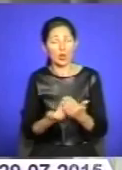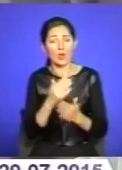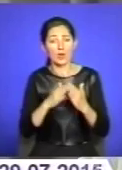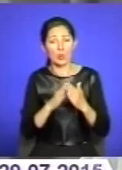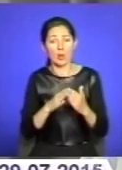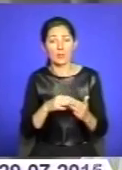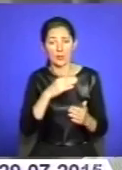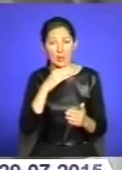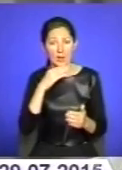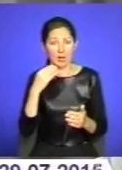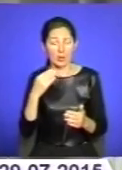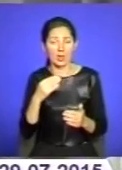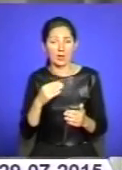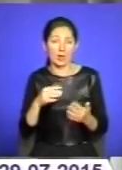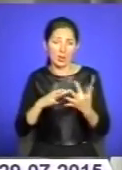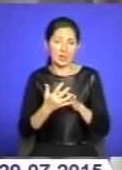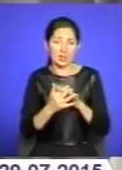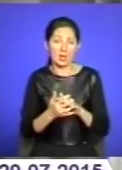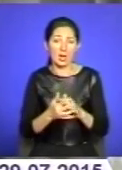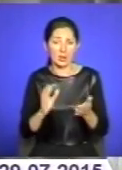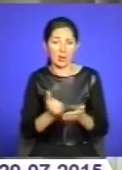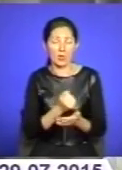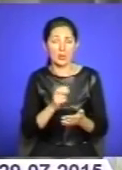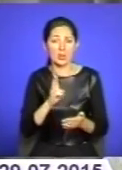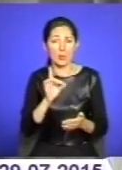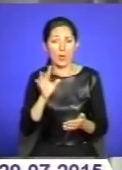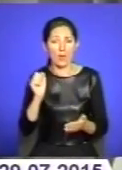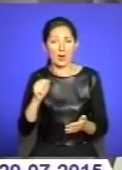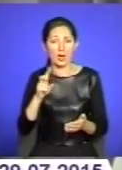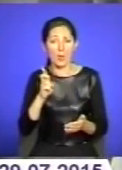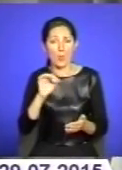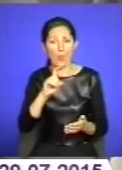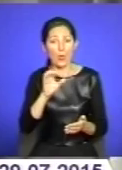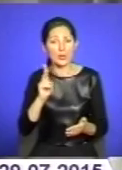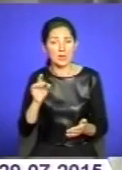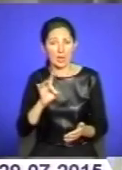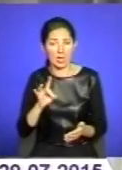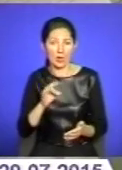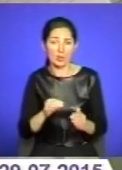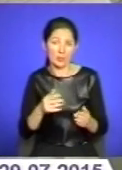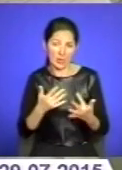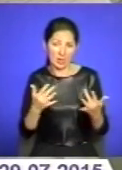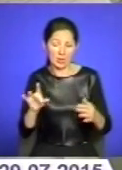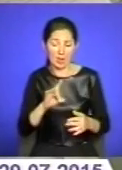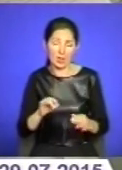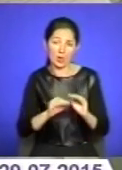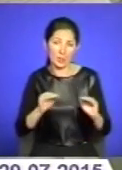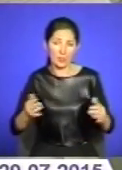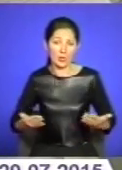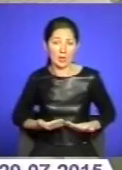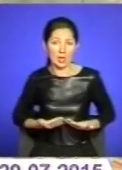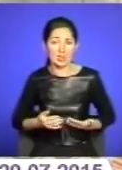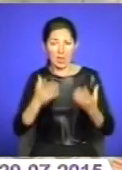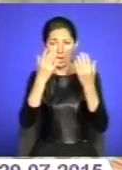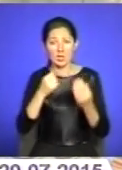Лошни, потім в Варенці, потім частина родин пішла в Бучський район. Різнімся розселилися. Дні пам'яті депортації